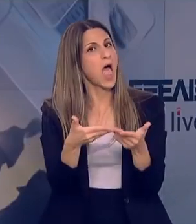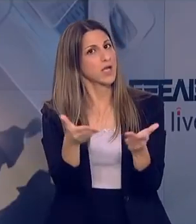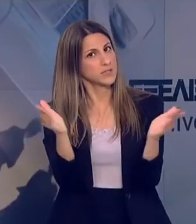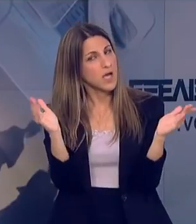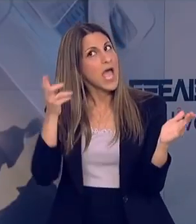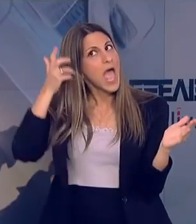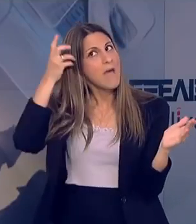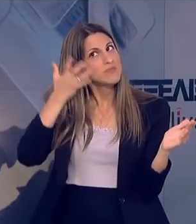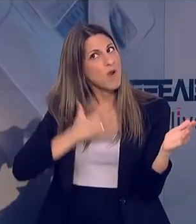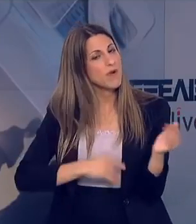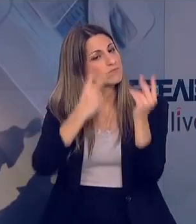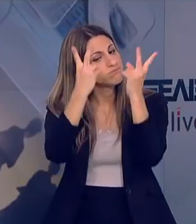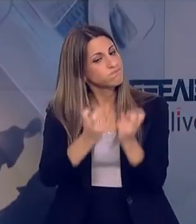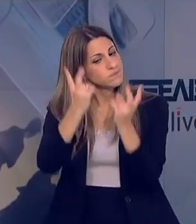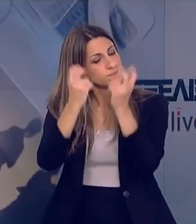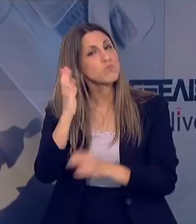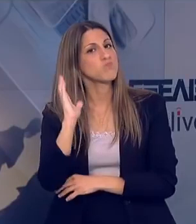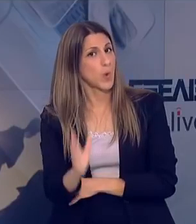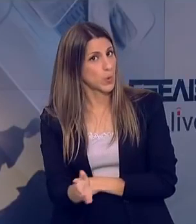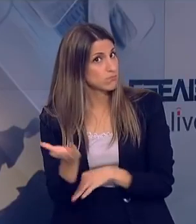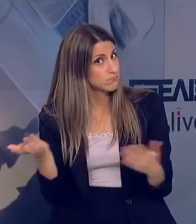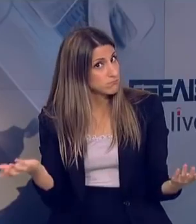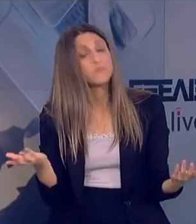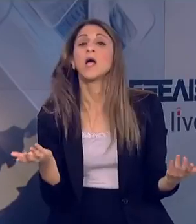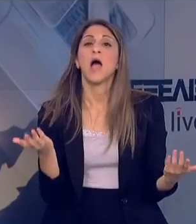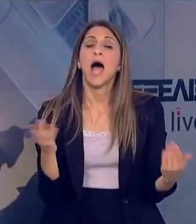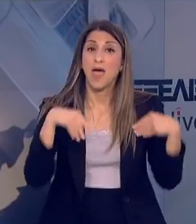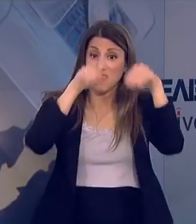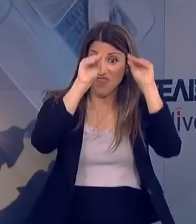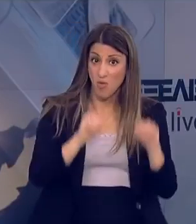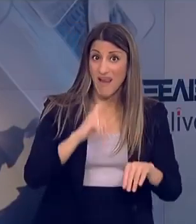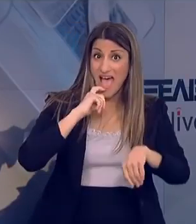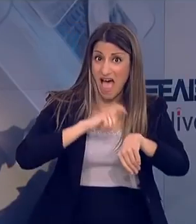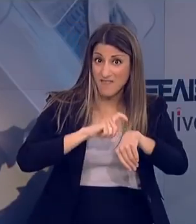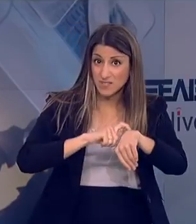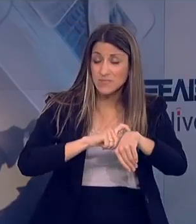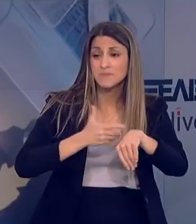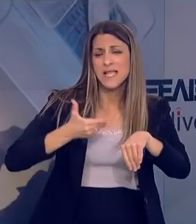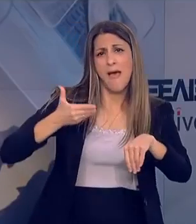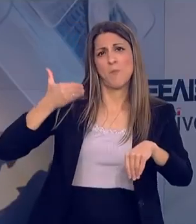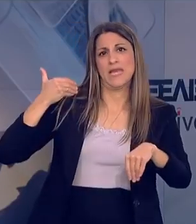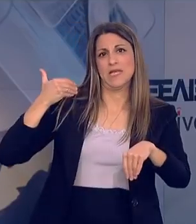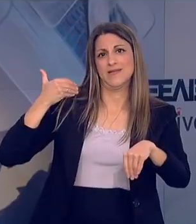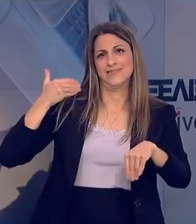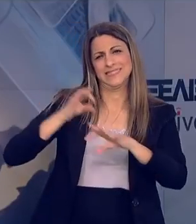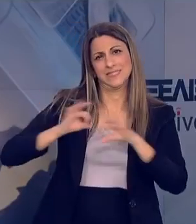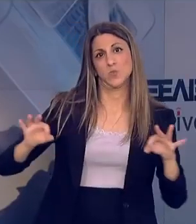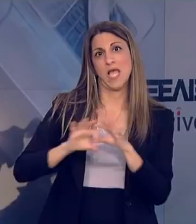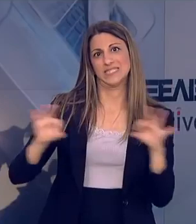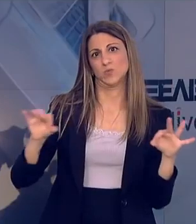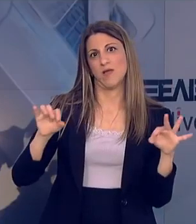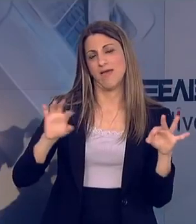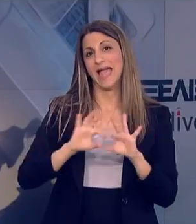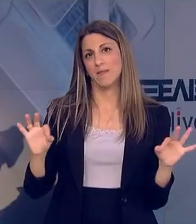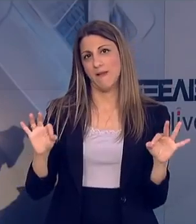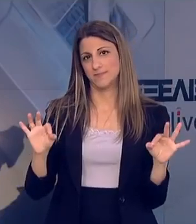όποια επιστημονική ομάδα θελήσει. Τα δεδομένα βέβαια μπορεί να μην είναι αυτής της στιγμής, μπορεί να αφορούν τα και καθαρισμένα, όπως θα λέω εγώ, δεδομένα, τα καθαρά